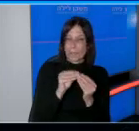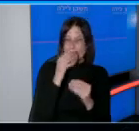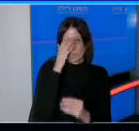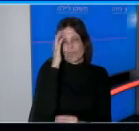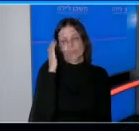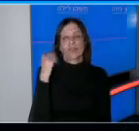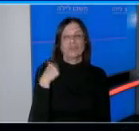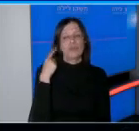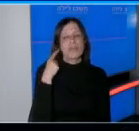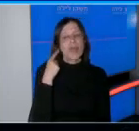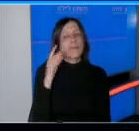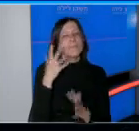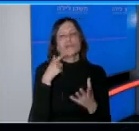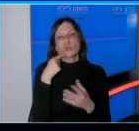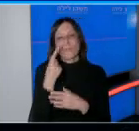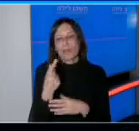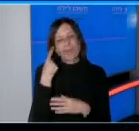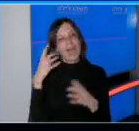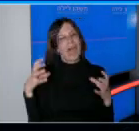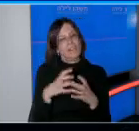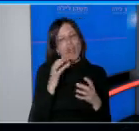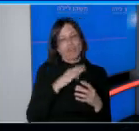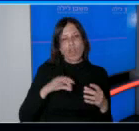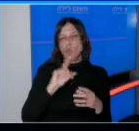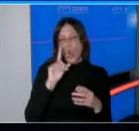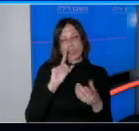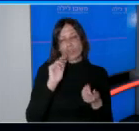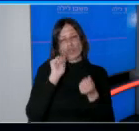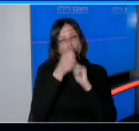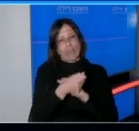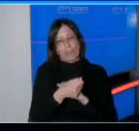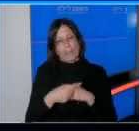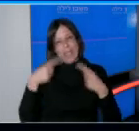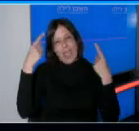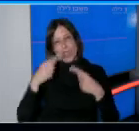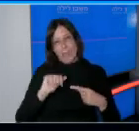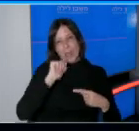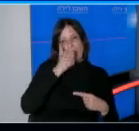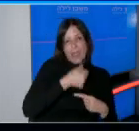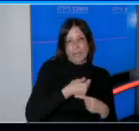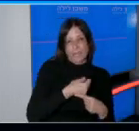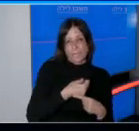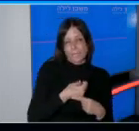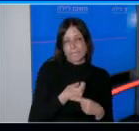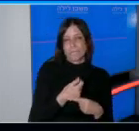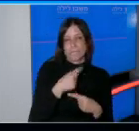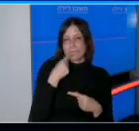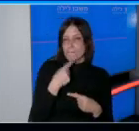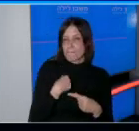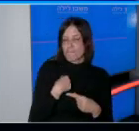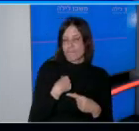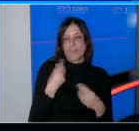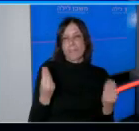אני שומע כל מה שאת אומרת, ואני יודע שהחברה שלנו לא תשתנה מהיום למחר, אבל תני לי איזשהו